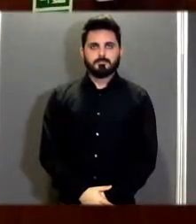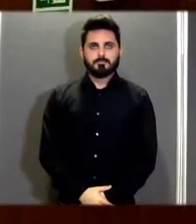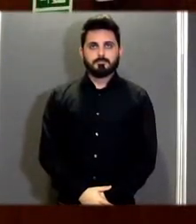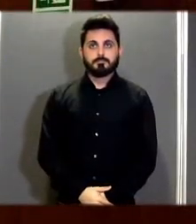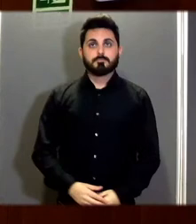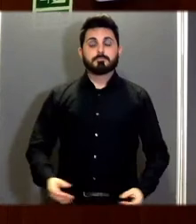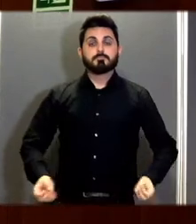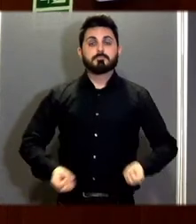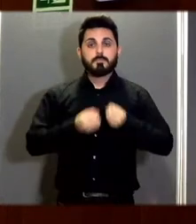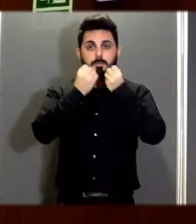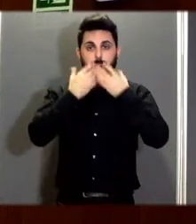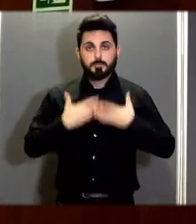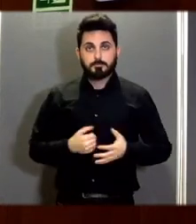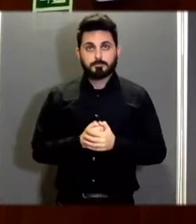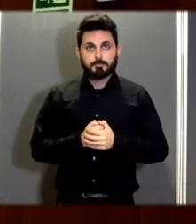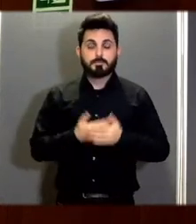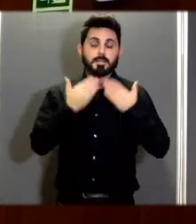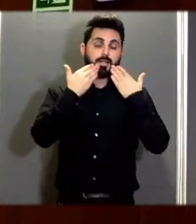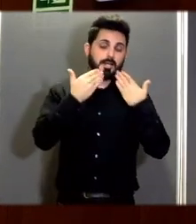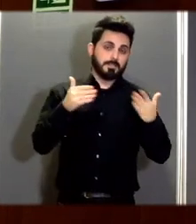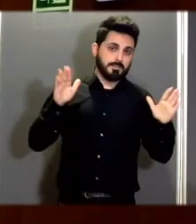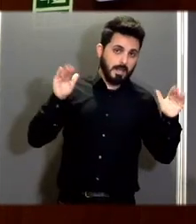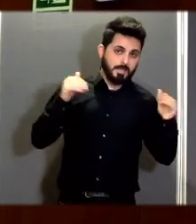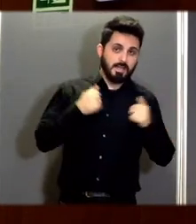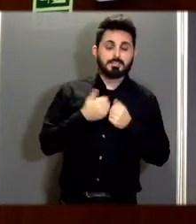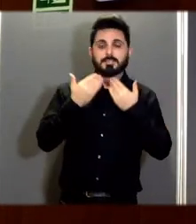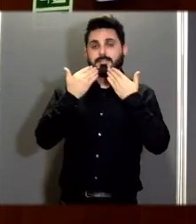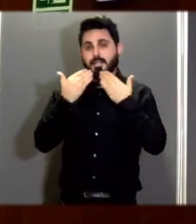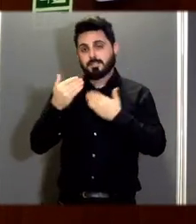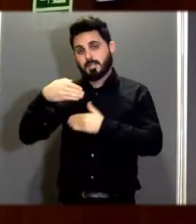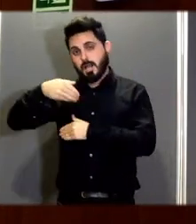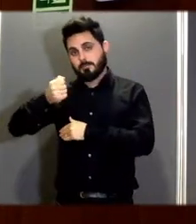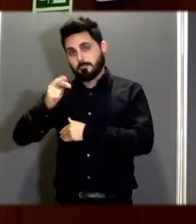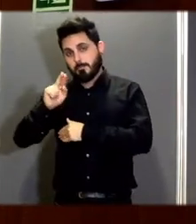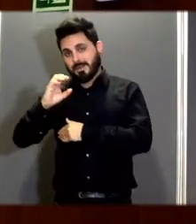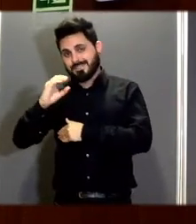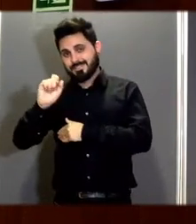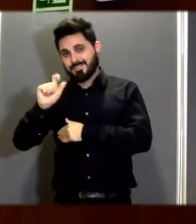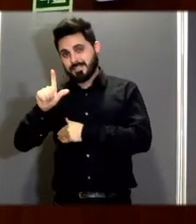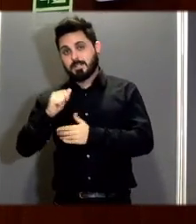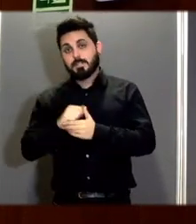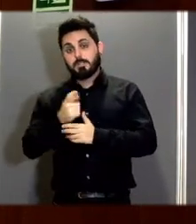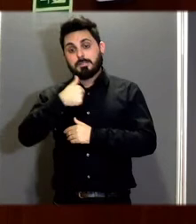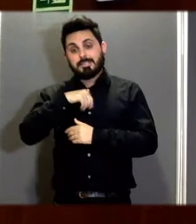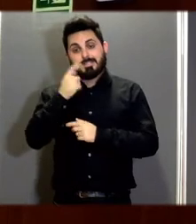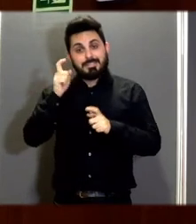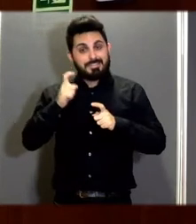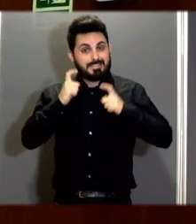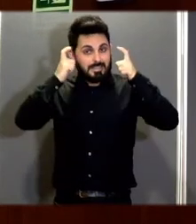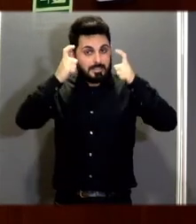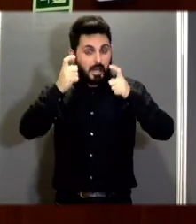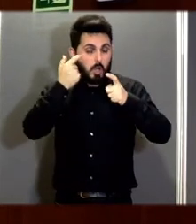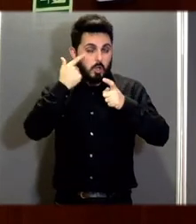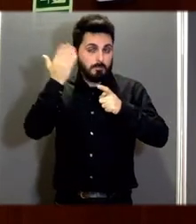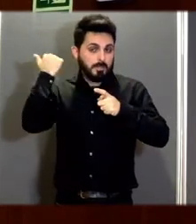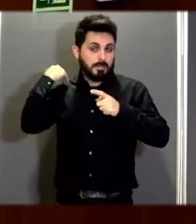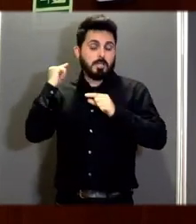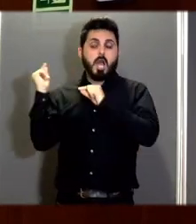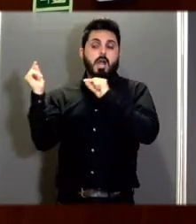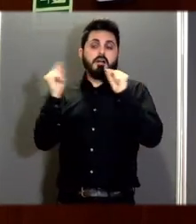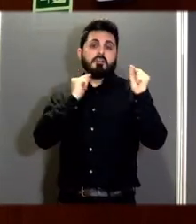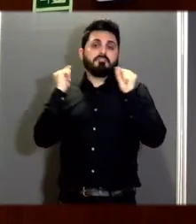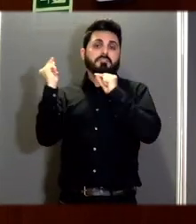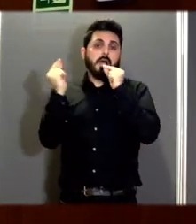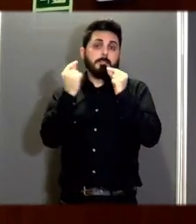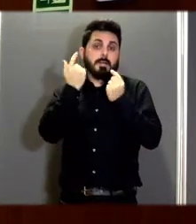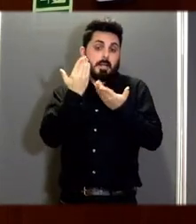Bé, moltes gràcies, Àngels, moltes gràcies, Marcel. Hem intentat fer una mostra d'aquest debat que s'ha viscut